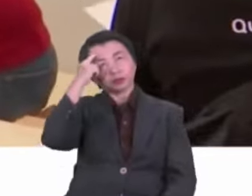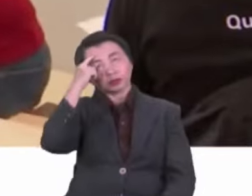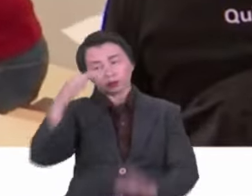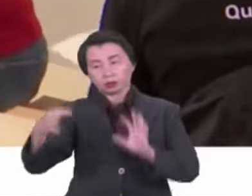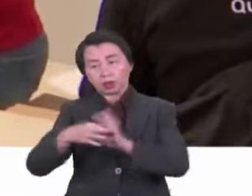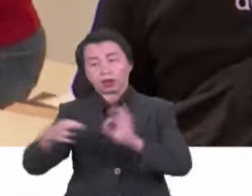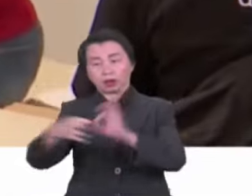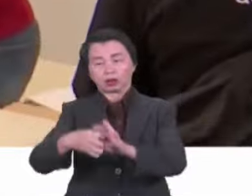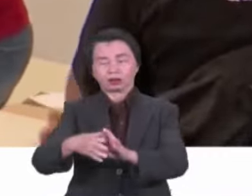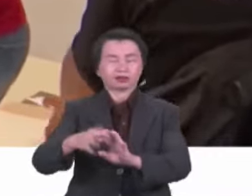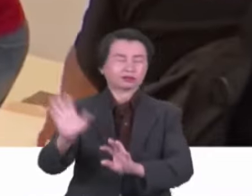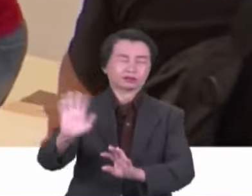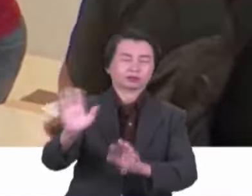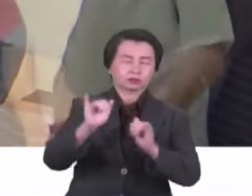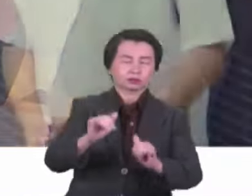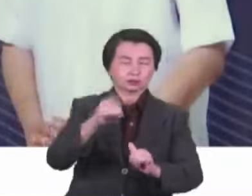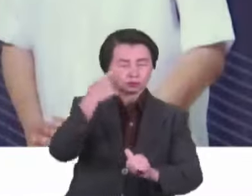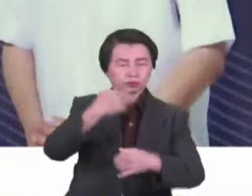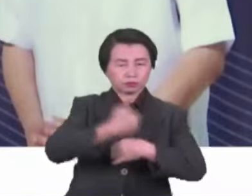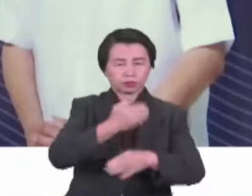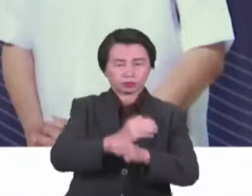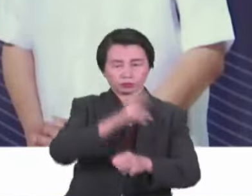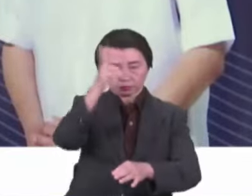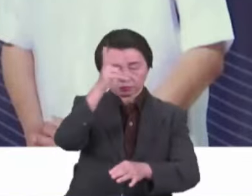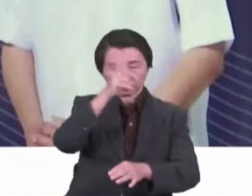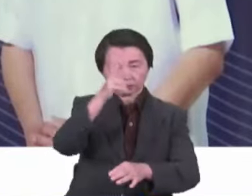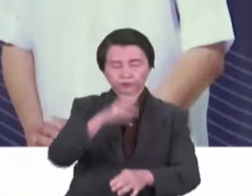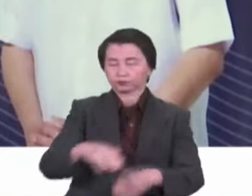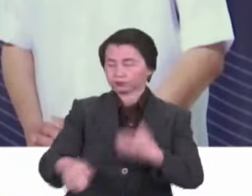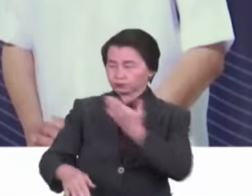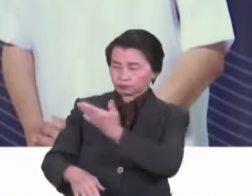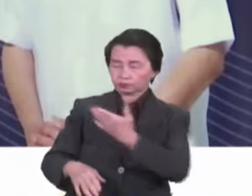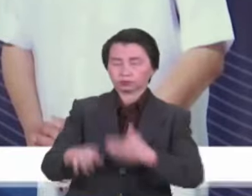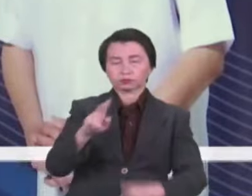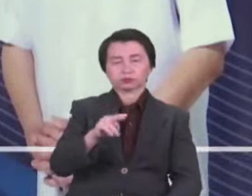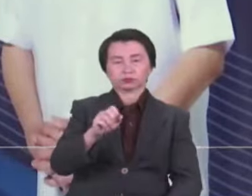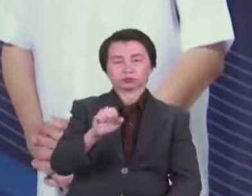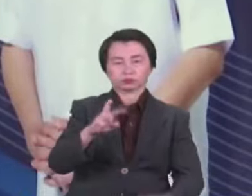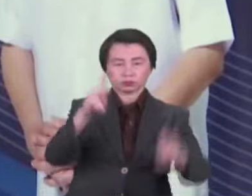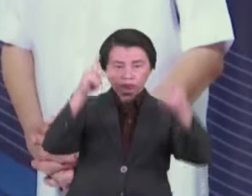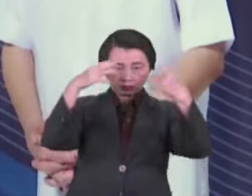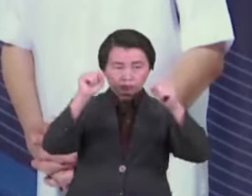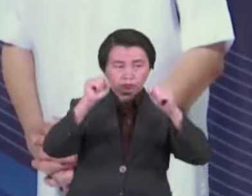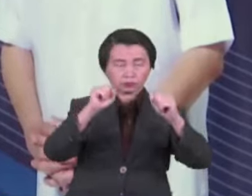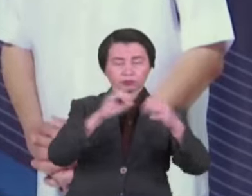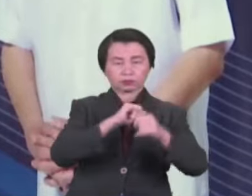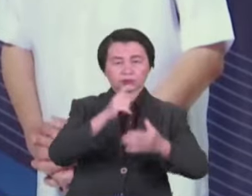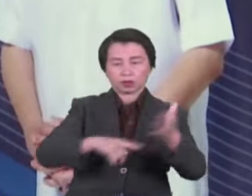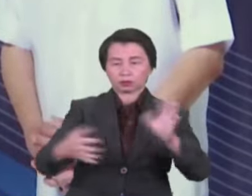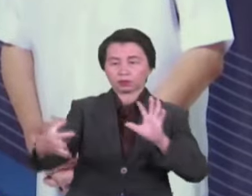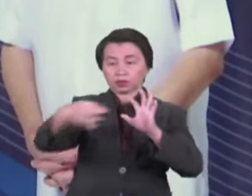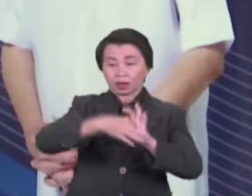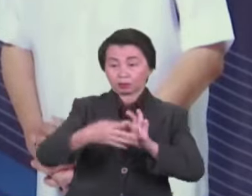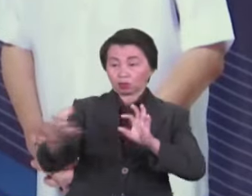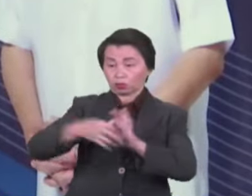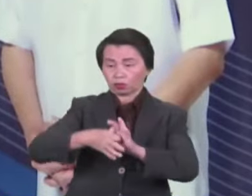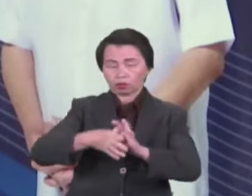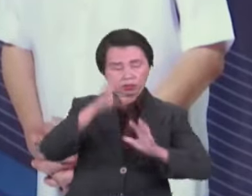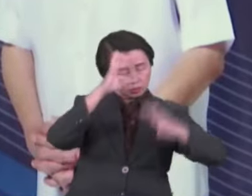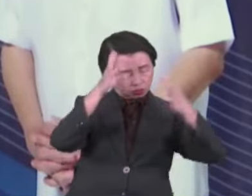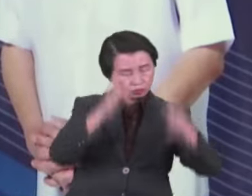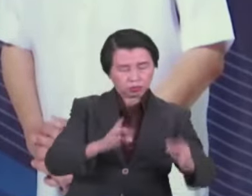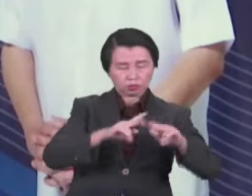gabungan atau jajaran yang akan dipilih dalam pembentukan kerajaan. Beliau yang juga naib Presiden UMNO berkata sebarang penggabungan dengan mana-mana parti perlu